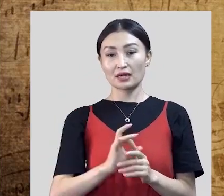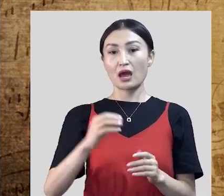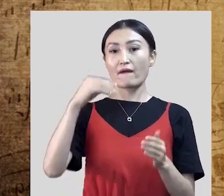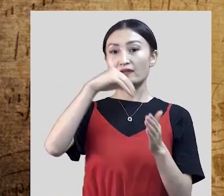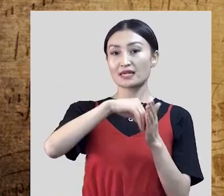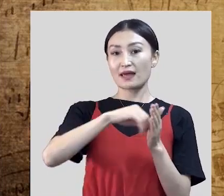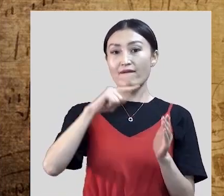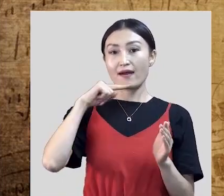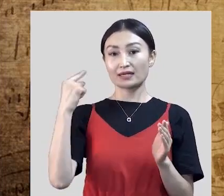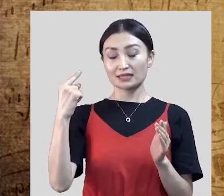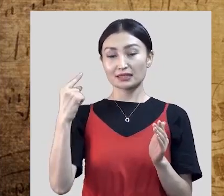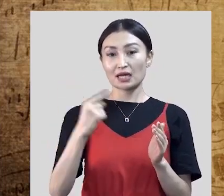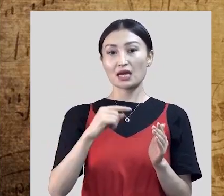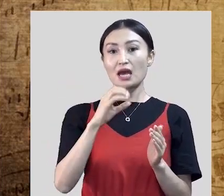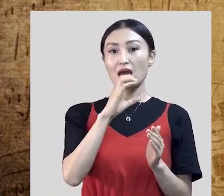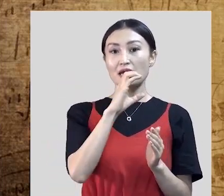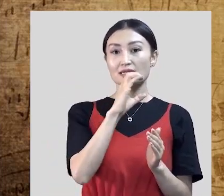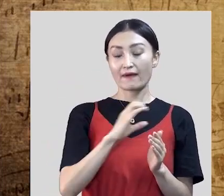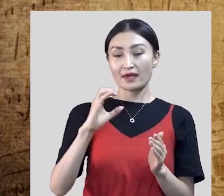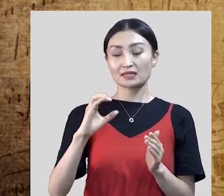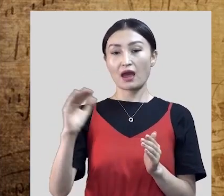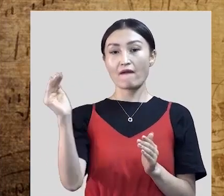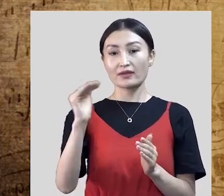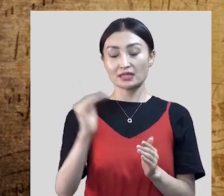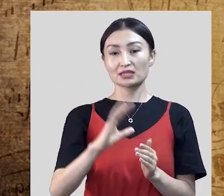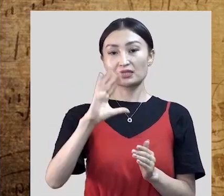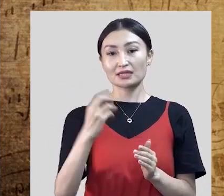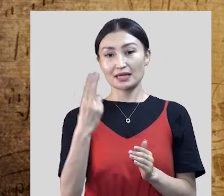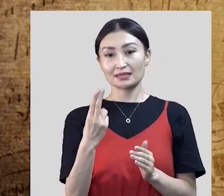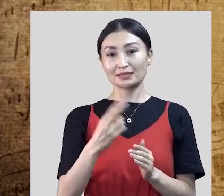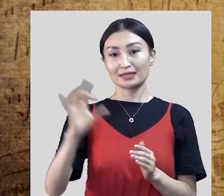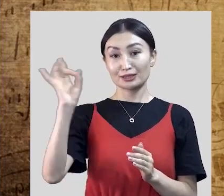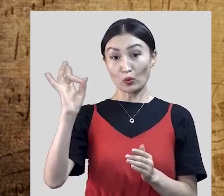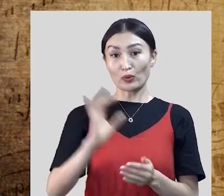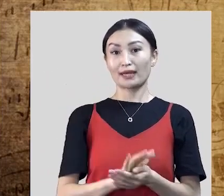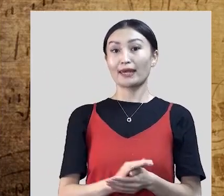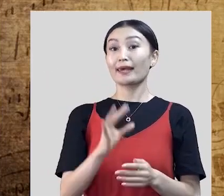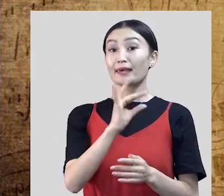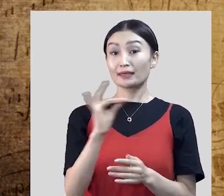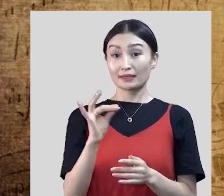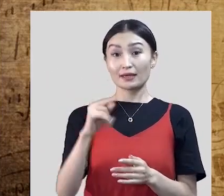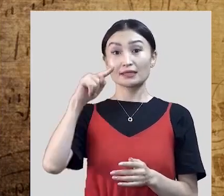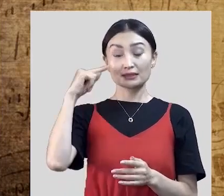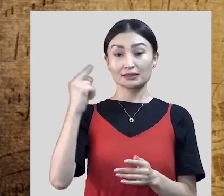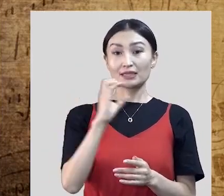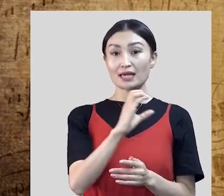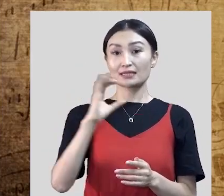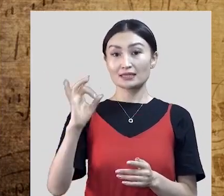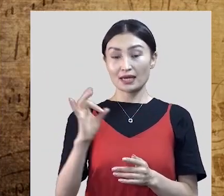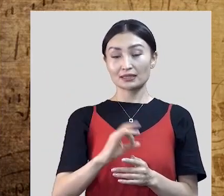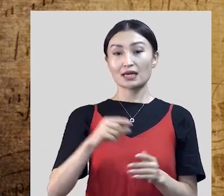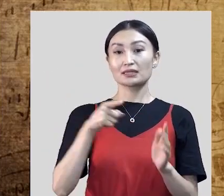составе Российской Советской Федеративной Социалистической Республики и Кыргызской ССР